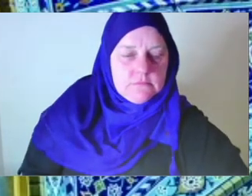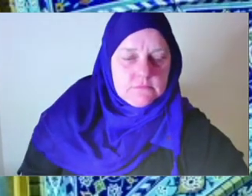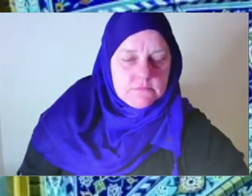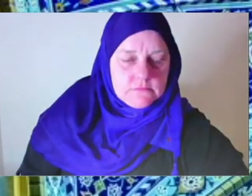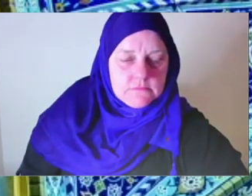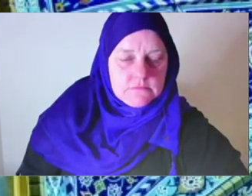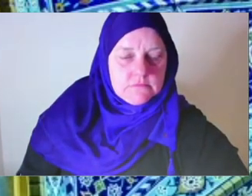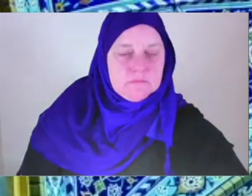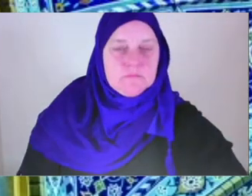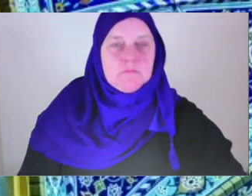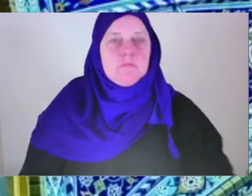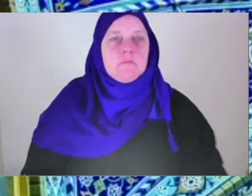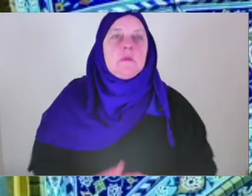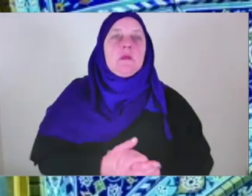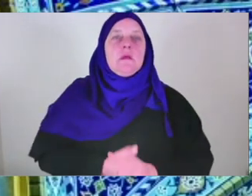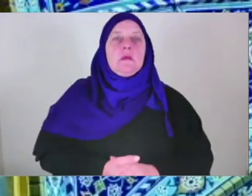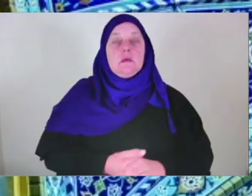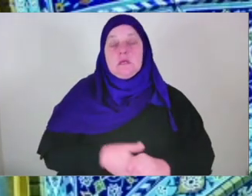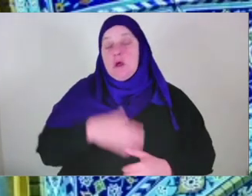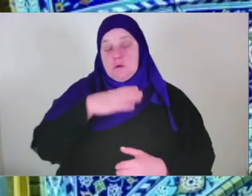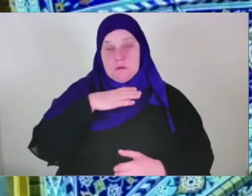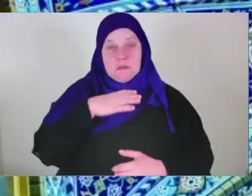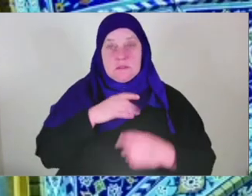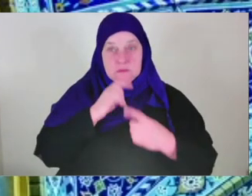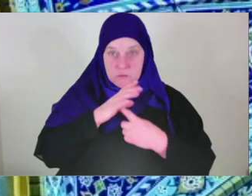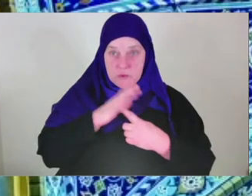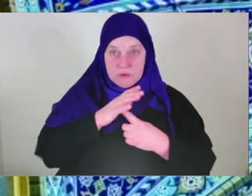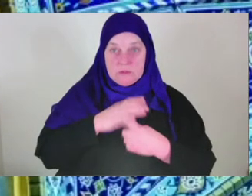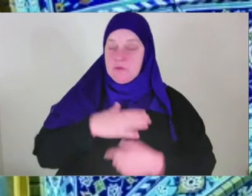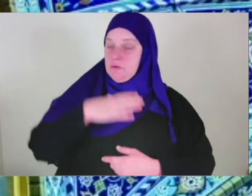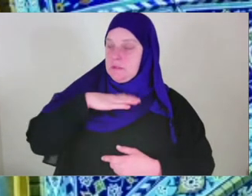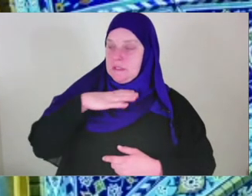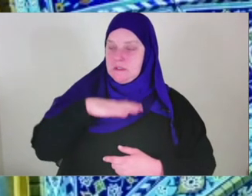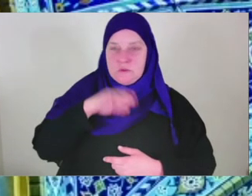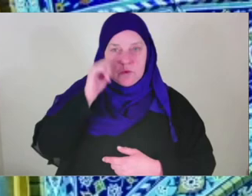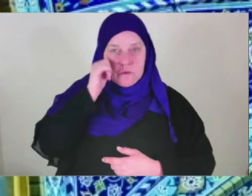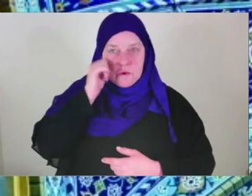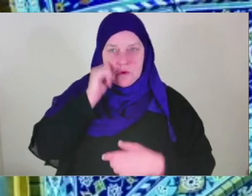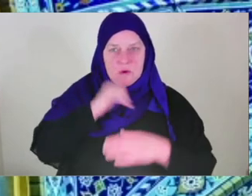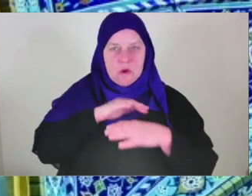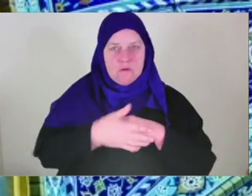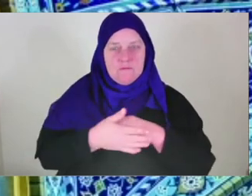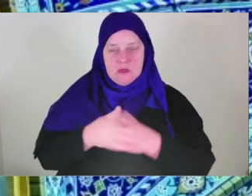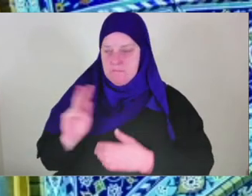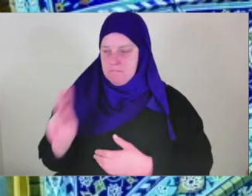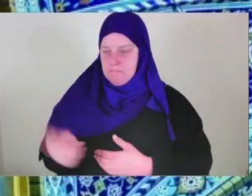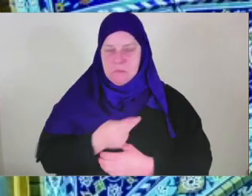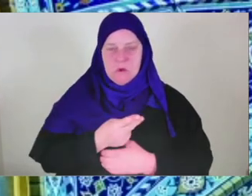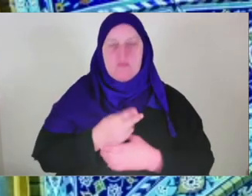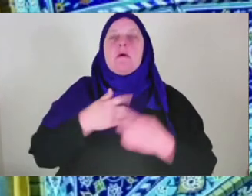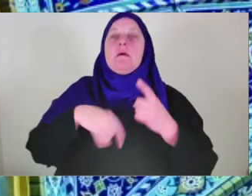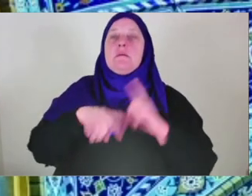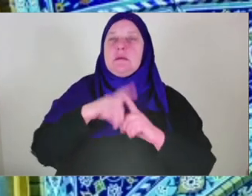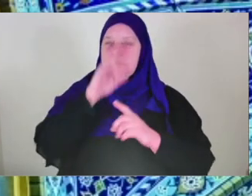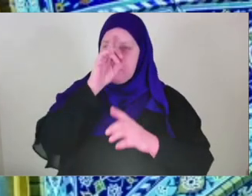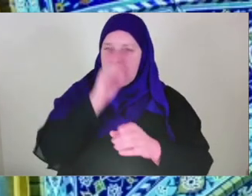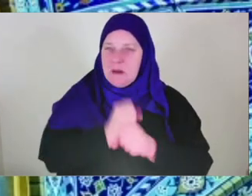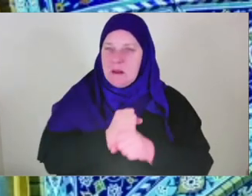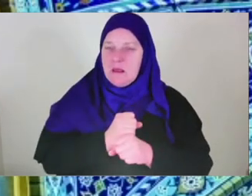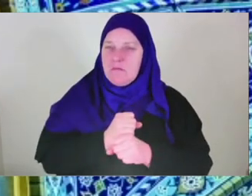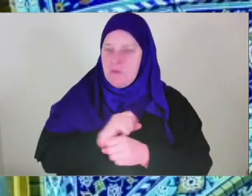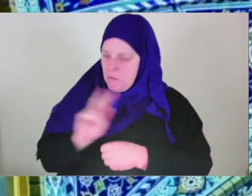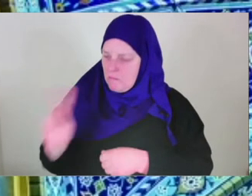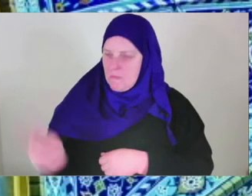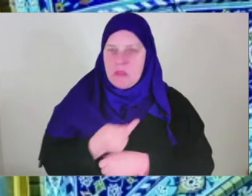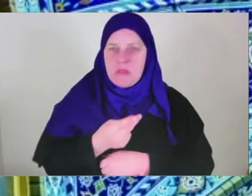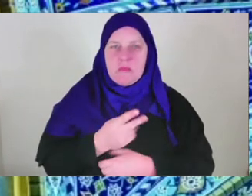you need to know and you need to believe, that annama ghanimtum, whatever that you have earned, فَأَنَّ لِلَّهِ